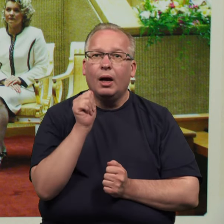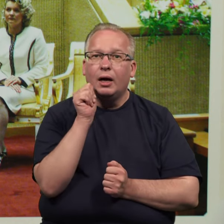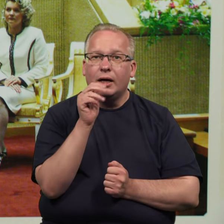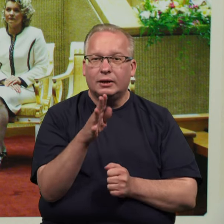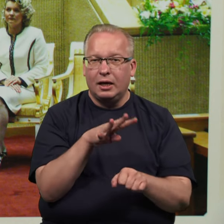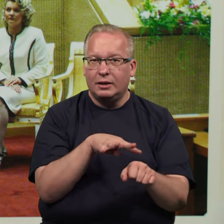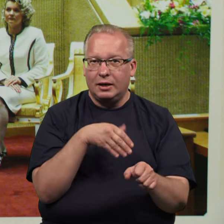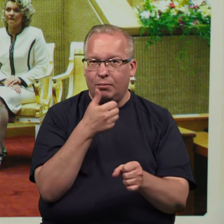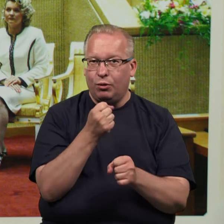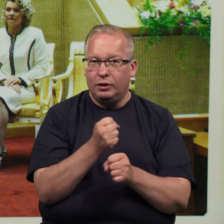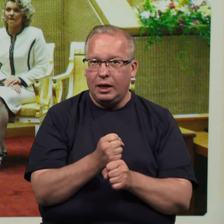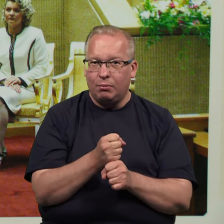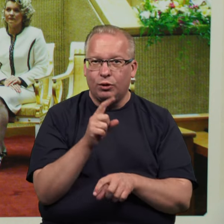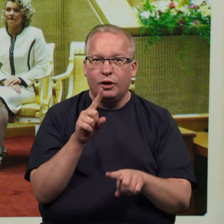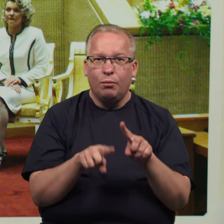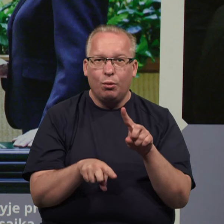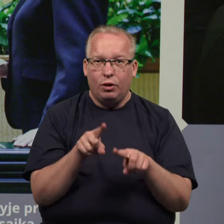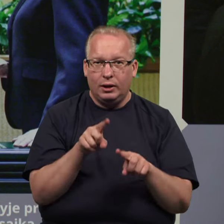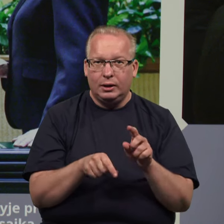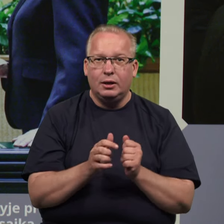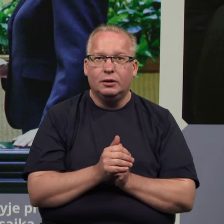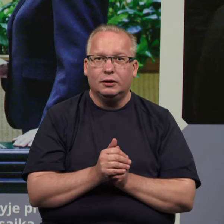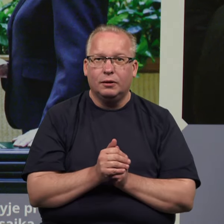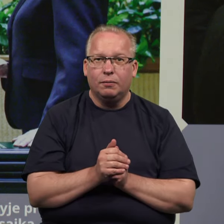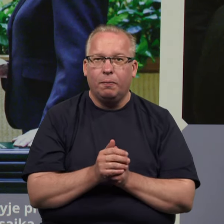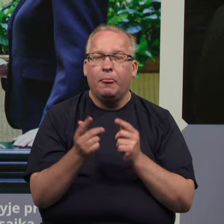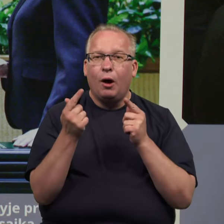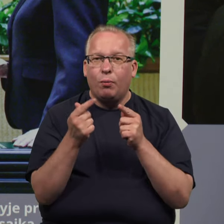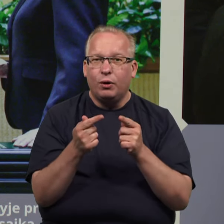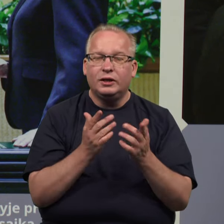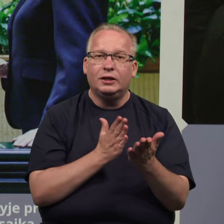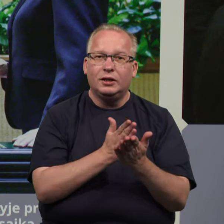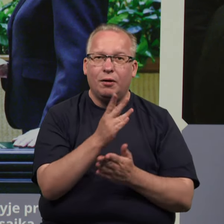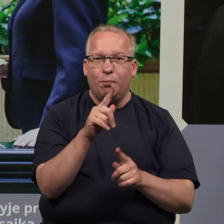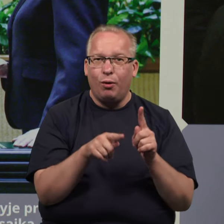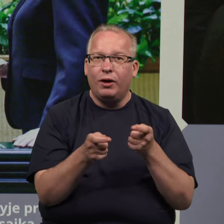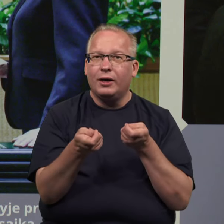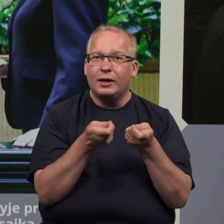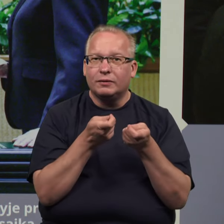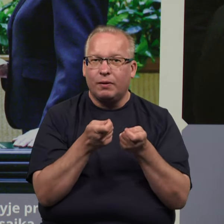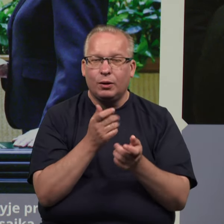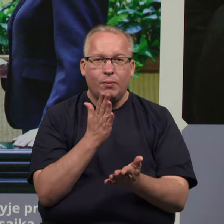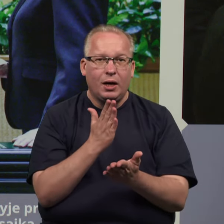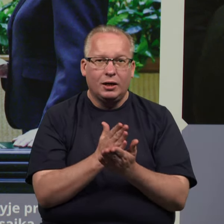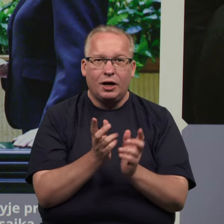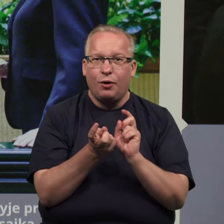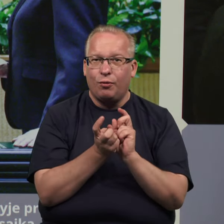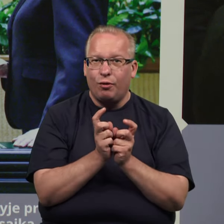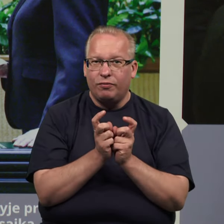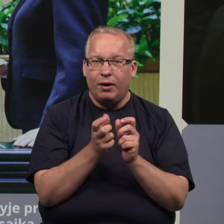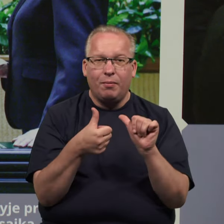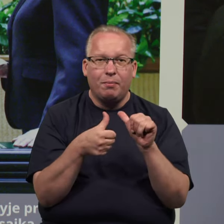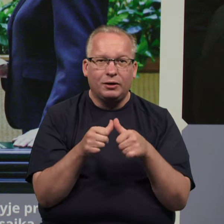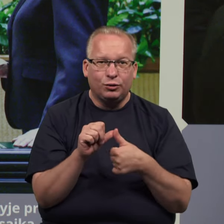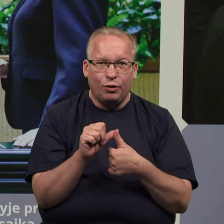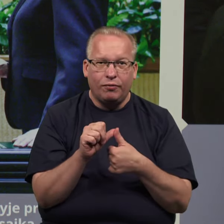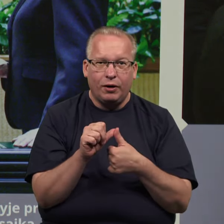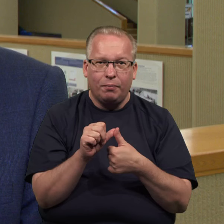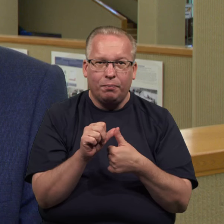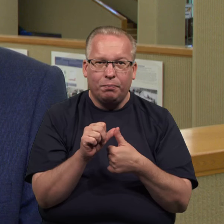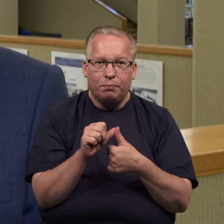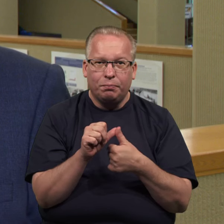Kasdieninis Seimo darbas, politinis, opozicija, pozicija, pastoviai yra konfliktas, pastoviai